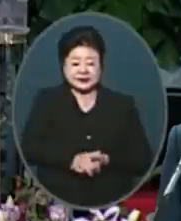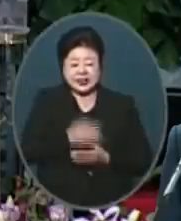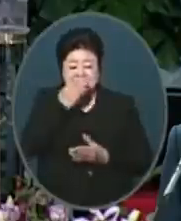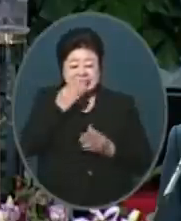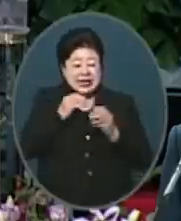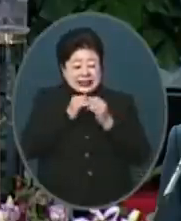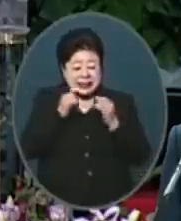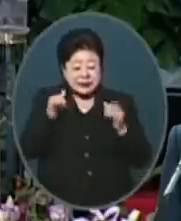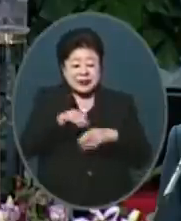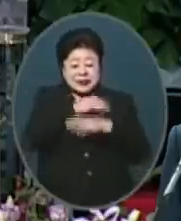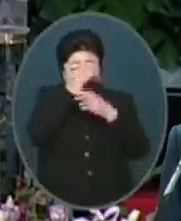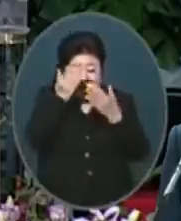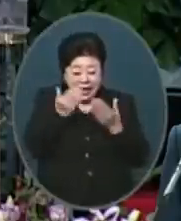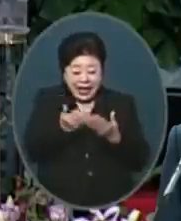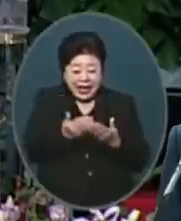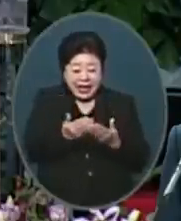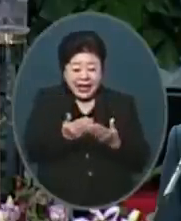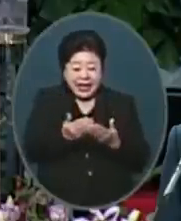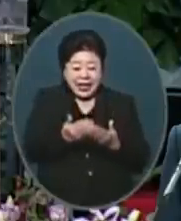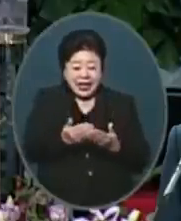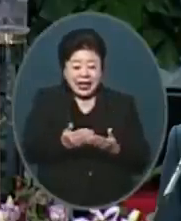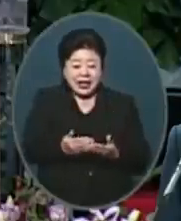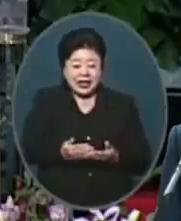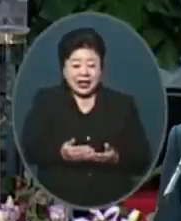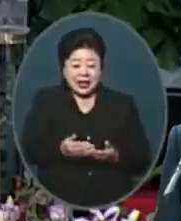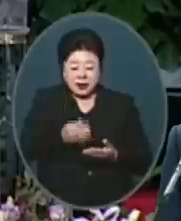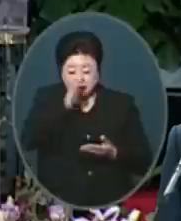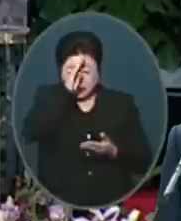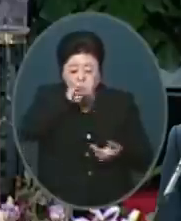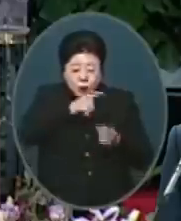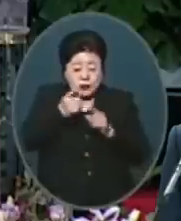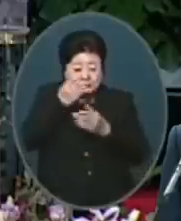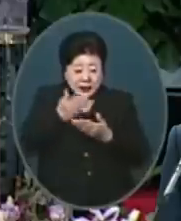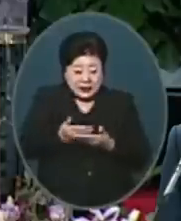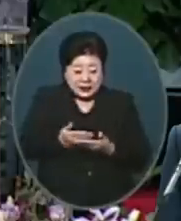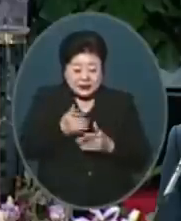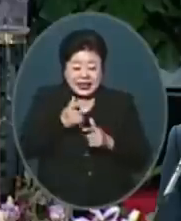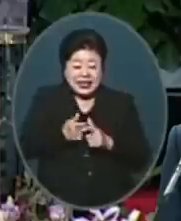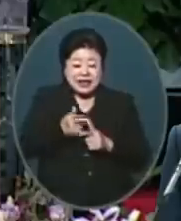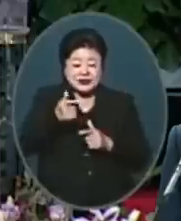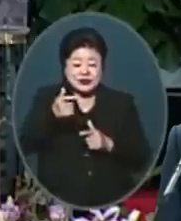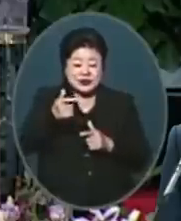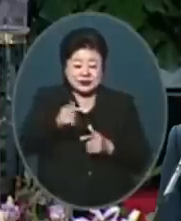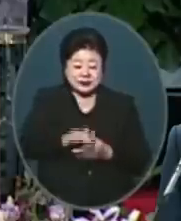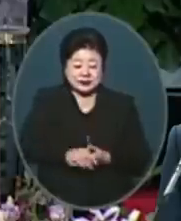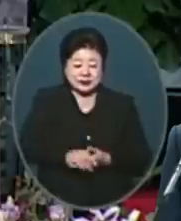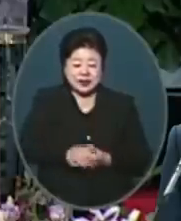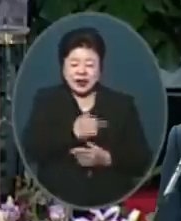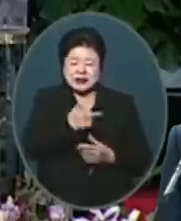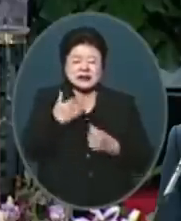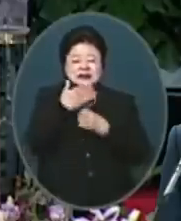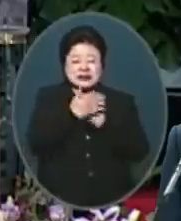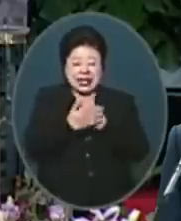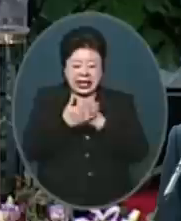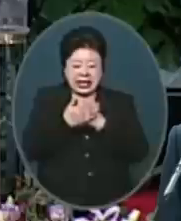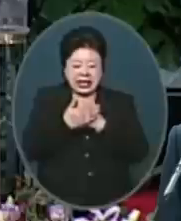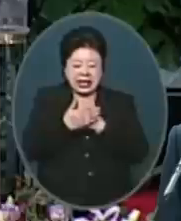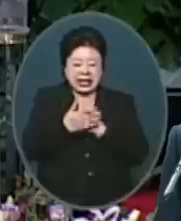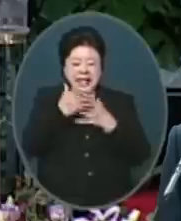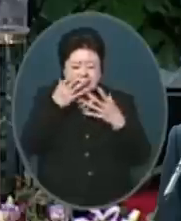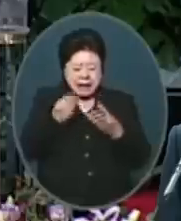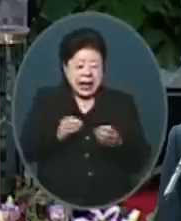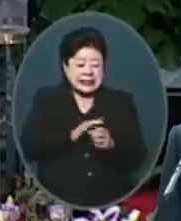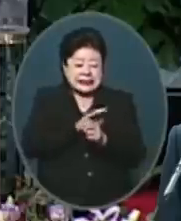이스라엘 백성들은 다 고침을 받았습니다. 예수님의 무한하신 은혜의